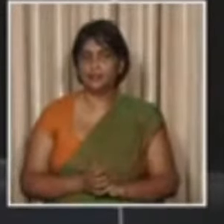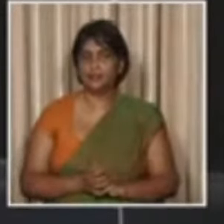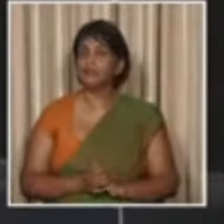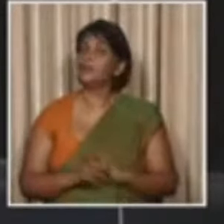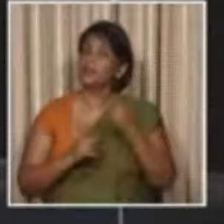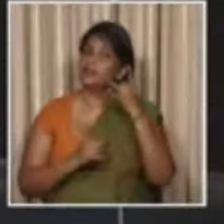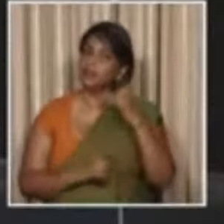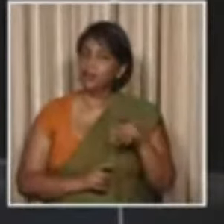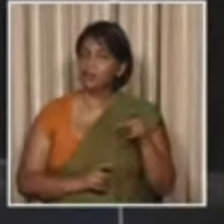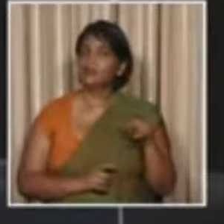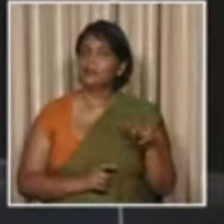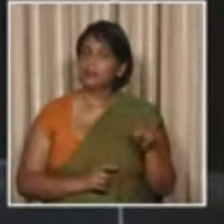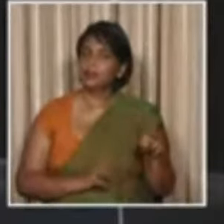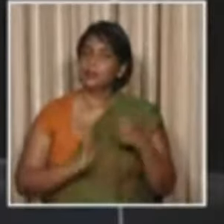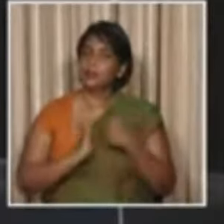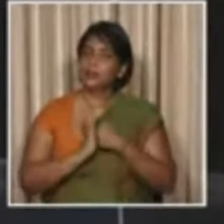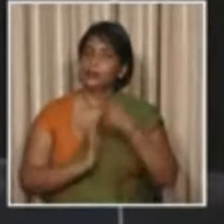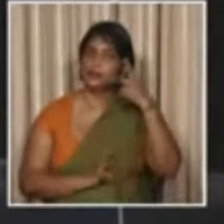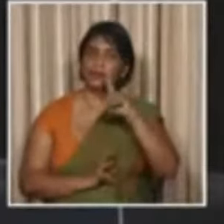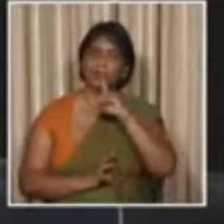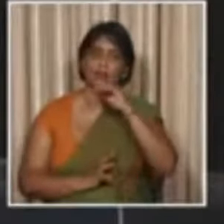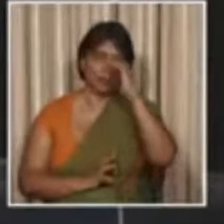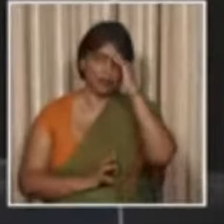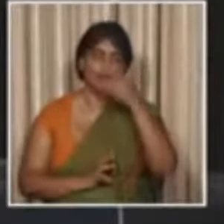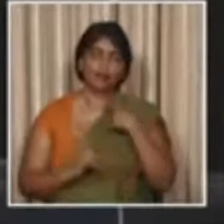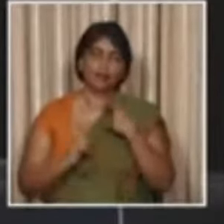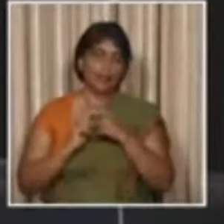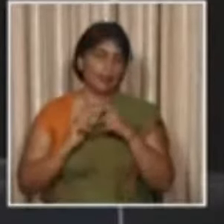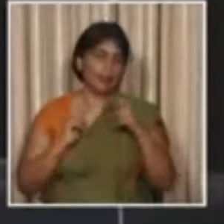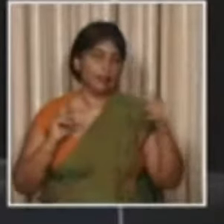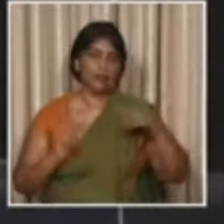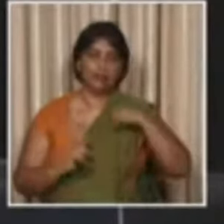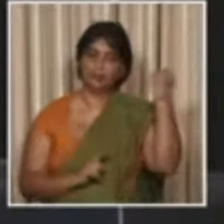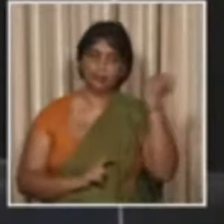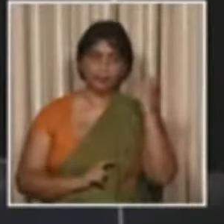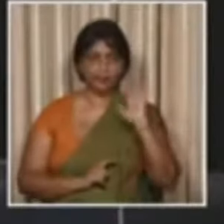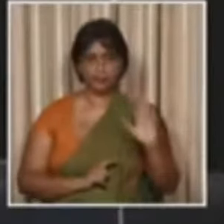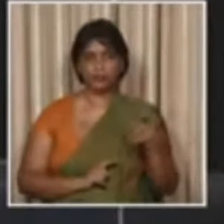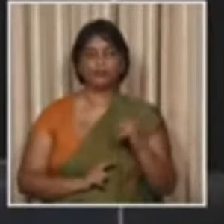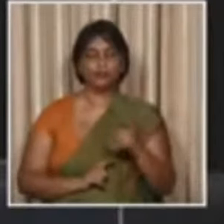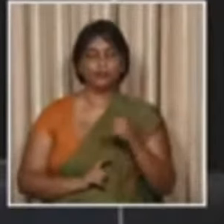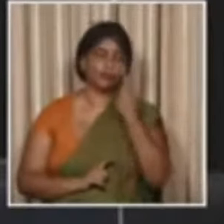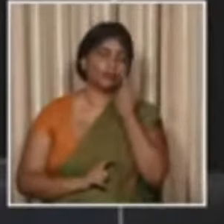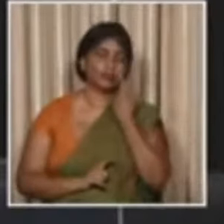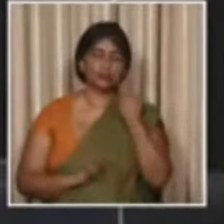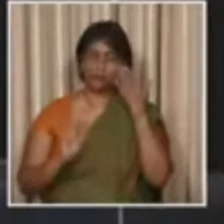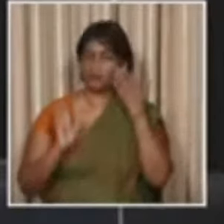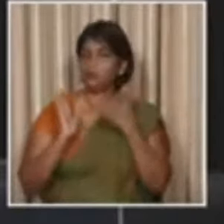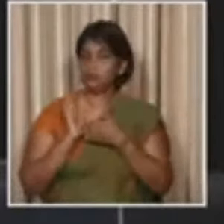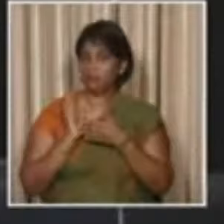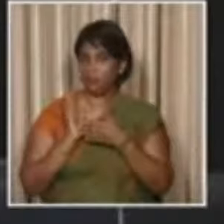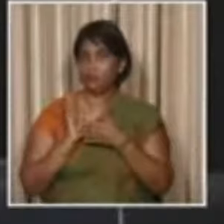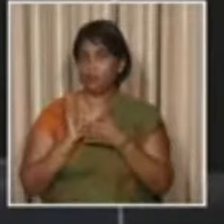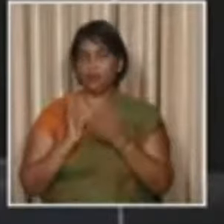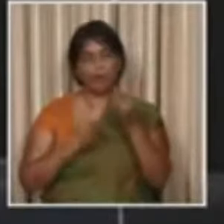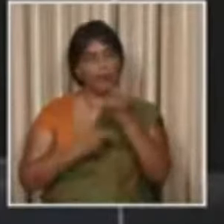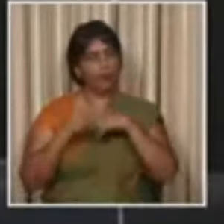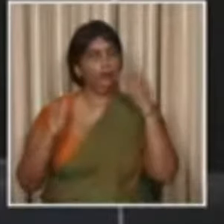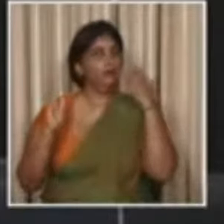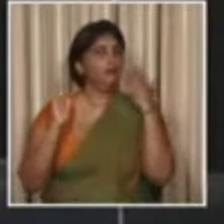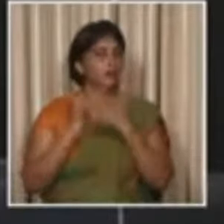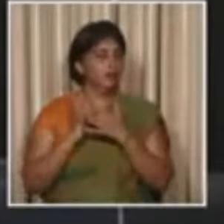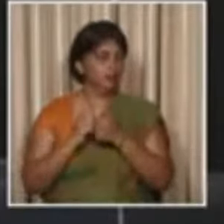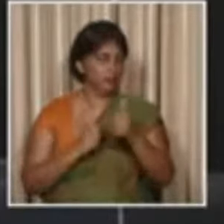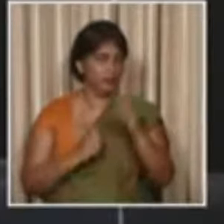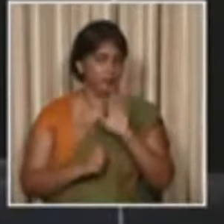ඒක නිසා ගරු නියෝජ්‍ය කතානායකතුමනි මම දීර්ඝ කාලයක් ගන්නෙ නැහැ මේක සංවේදී කාරණයක් හැමෝම මේ ගැන අවධානය යොමු කළා